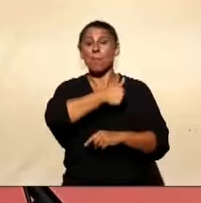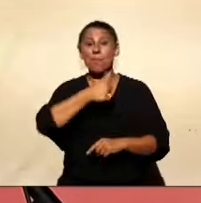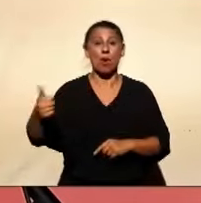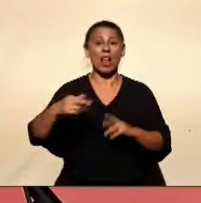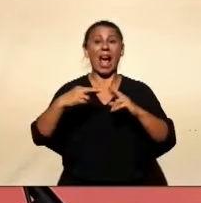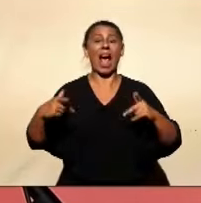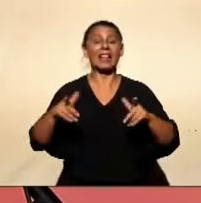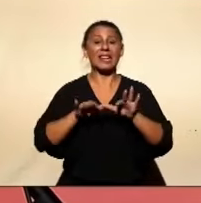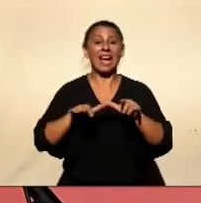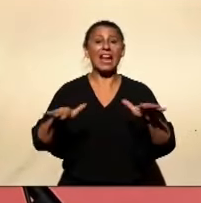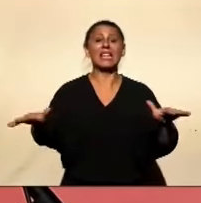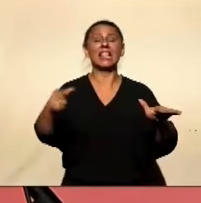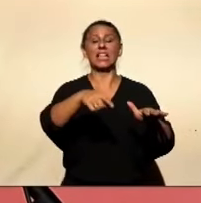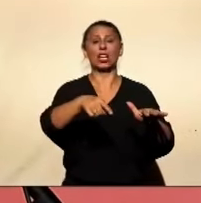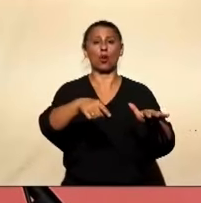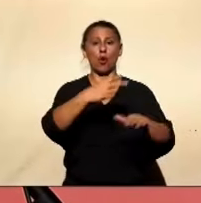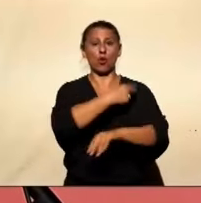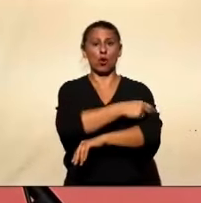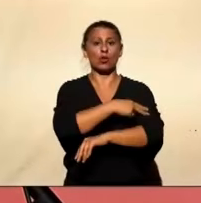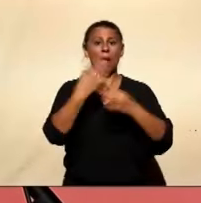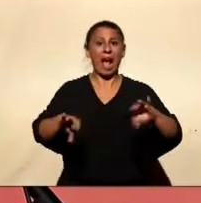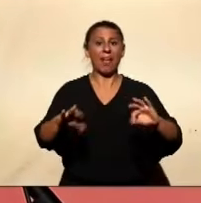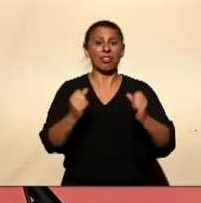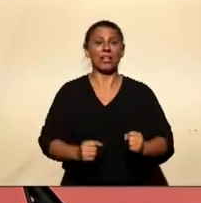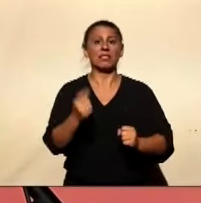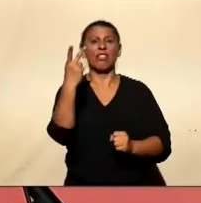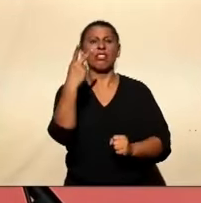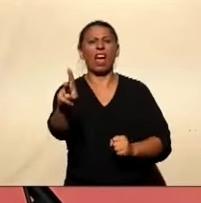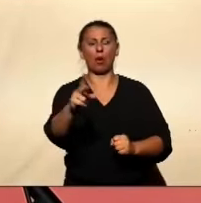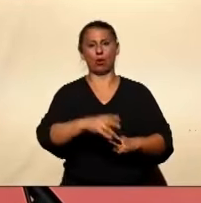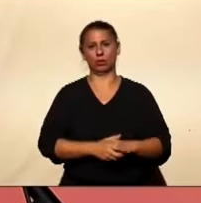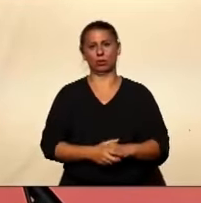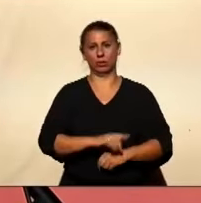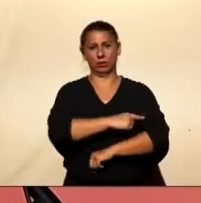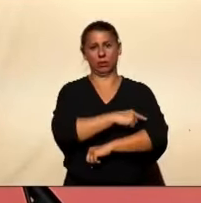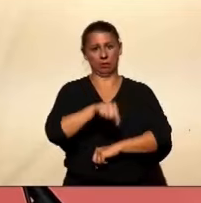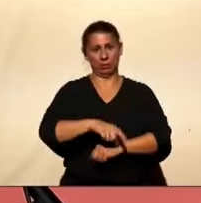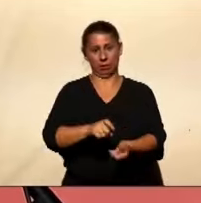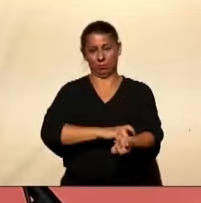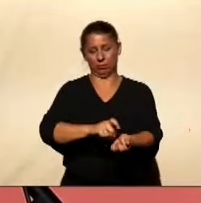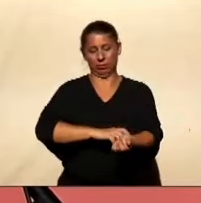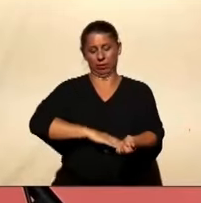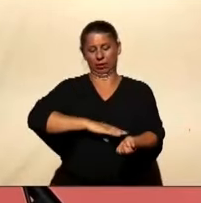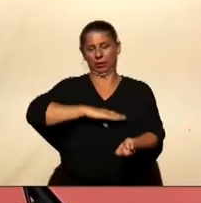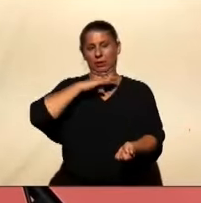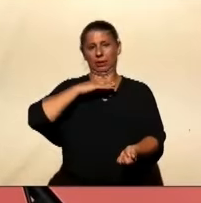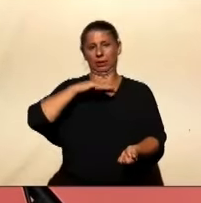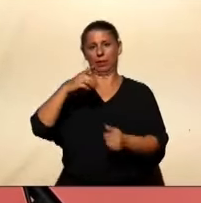της περιοχής σχεδόν 200. Κι ας εκνευρίζεται ο Γεωργιάδης από